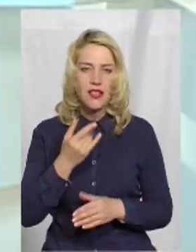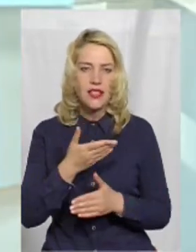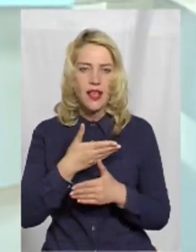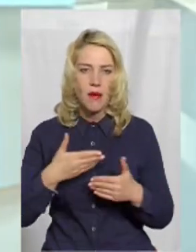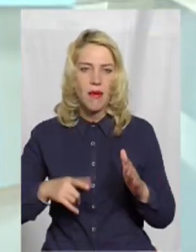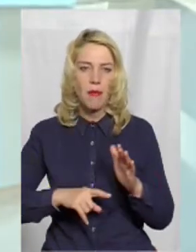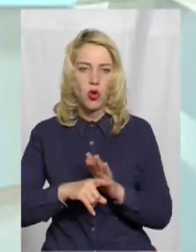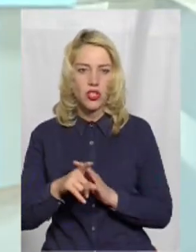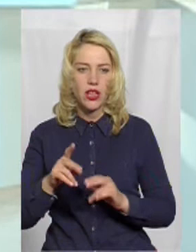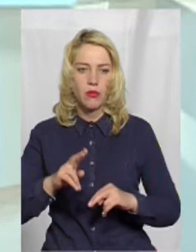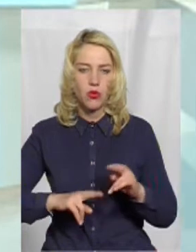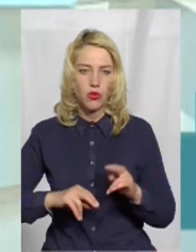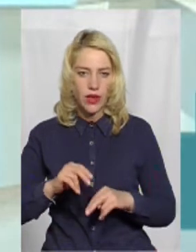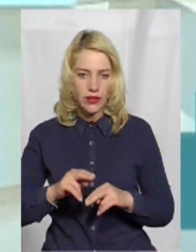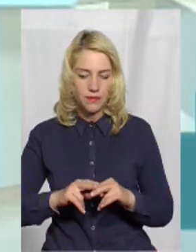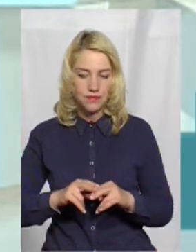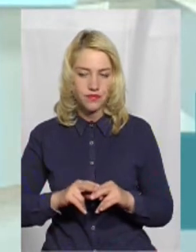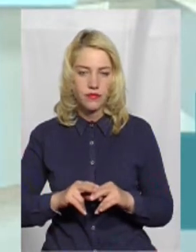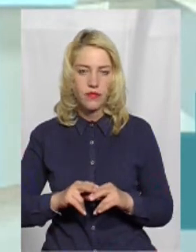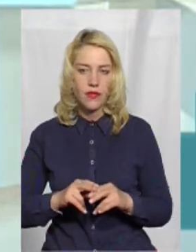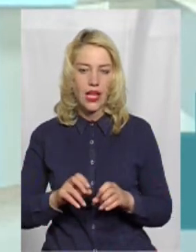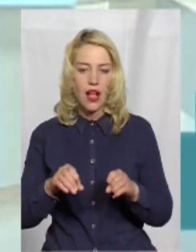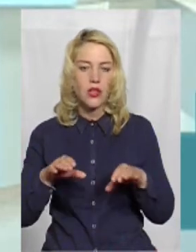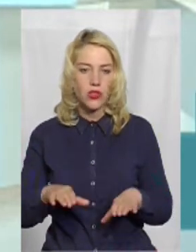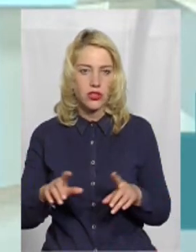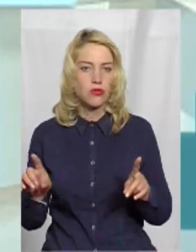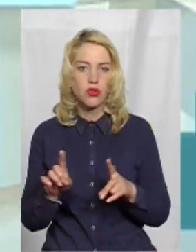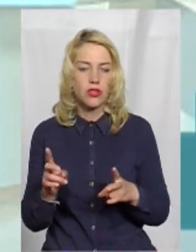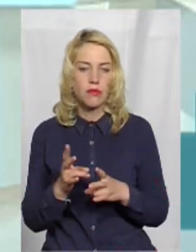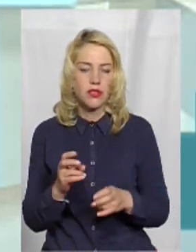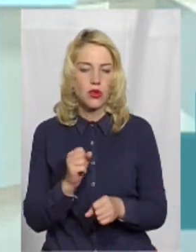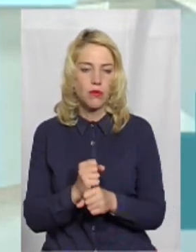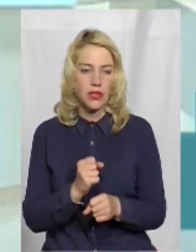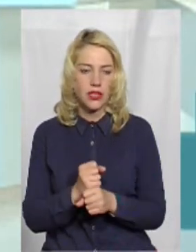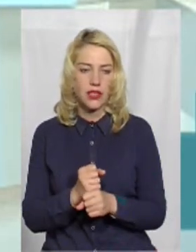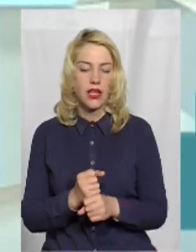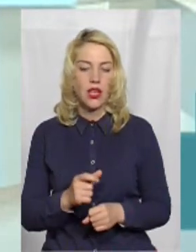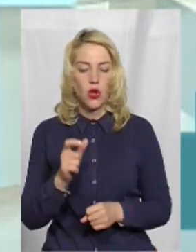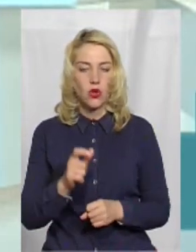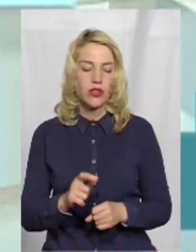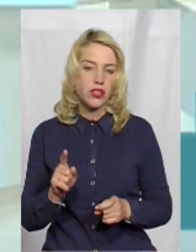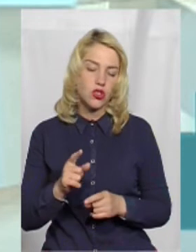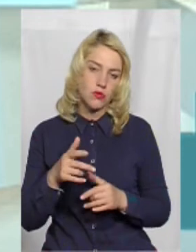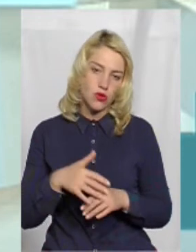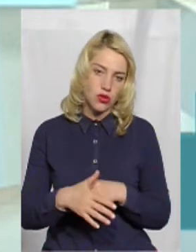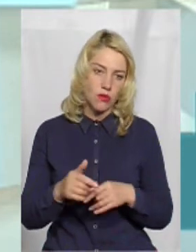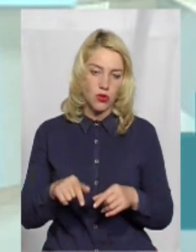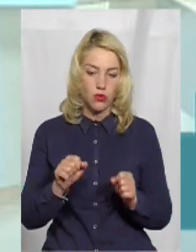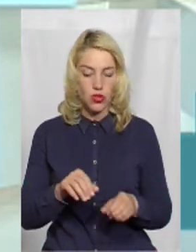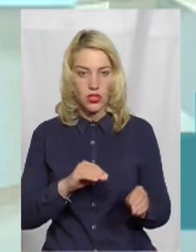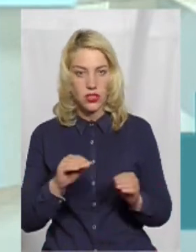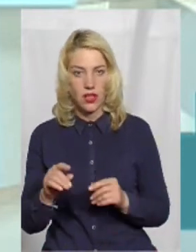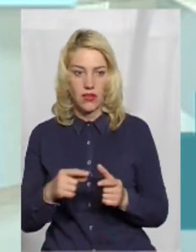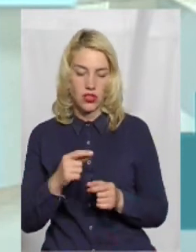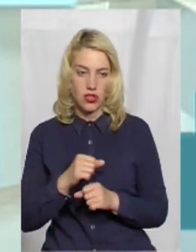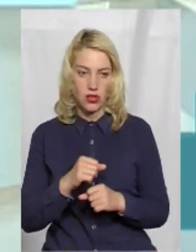почали будувати алгоритм, що треба зробити конкретно людині, щоб вона зрозуміла, тут можна ставити станцію чи не можна.